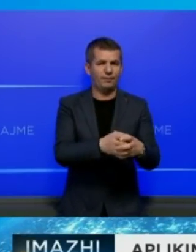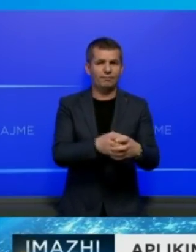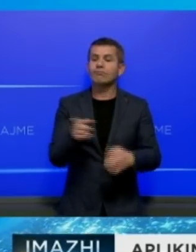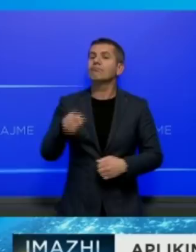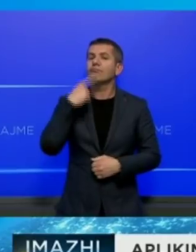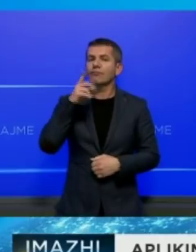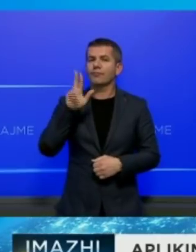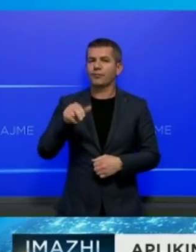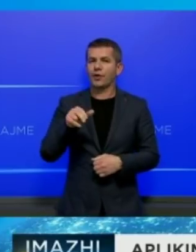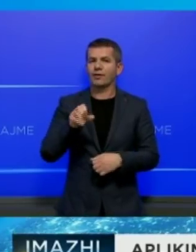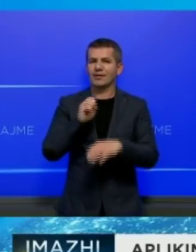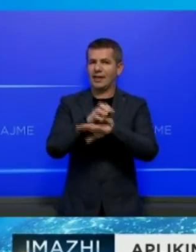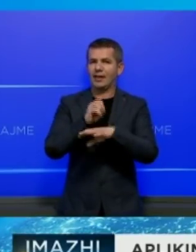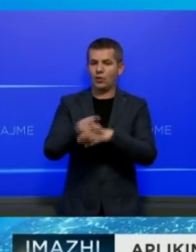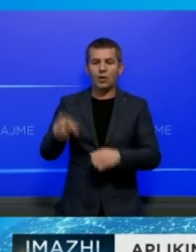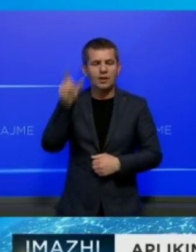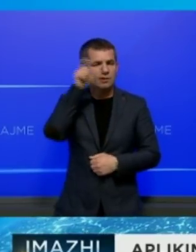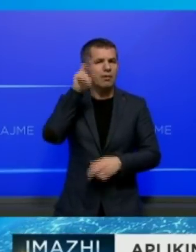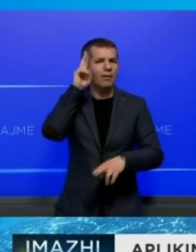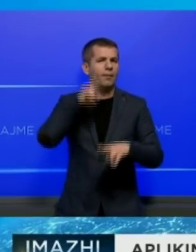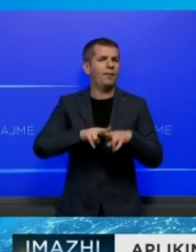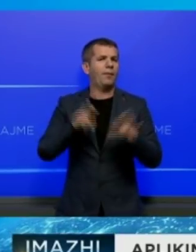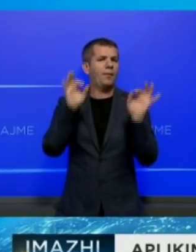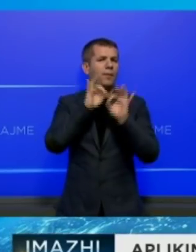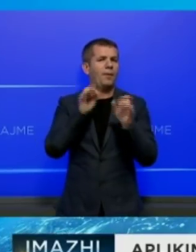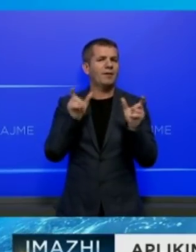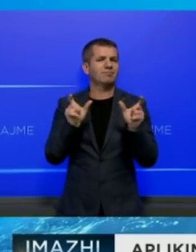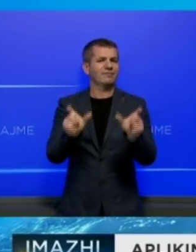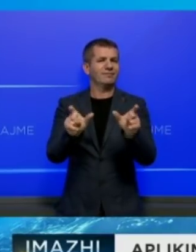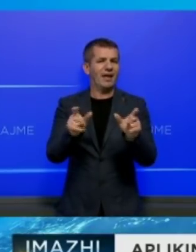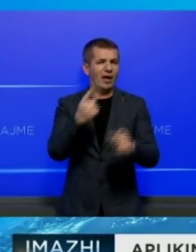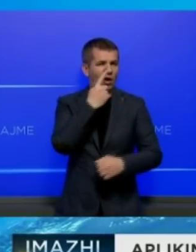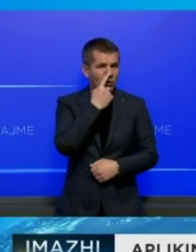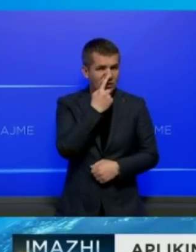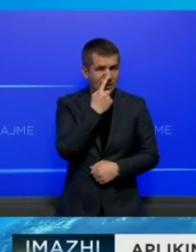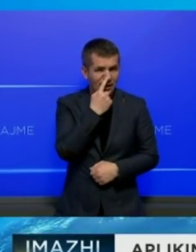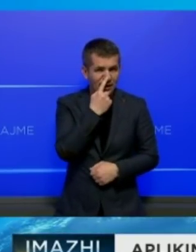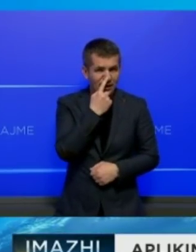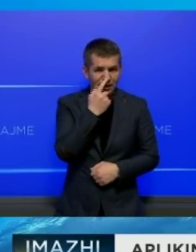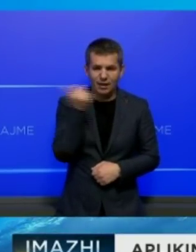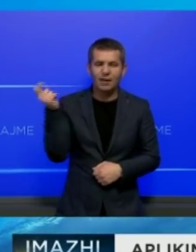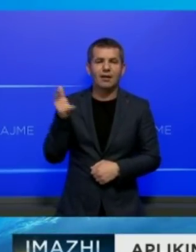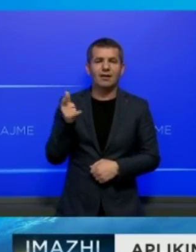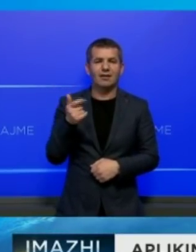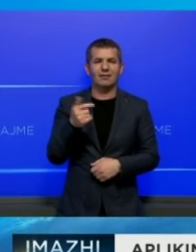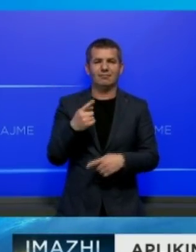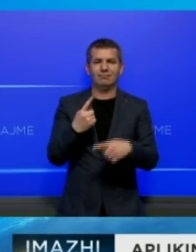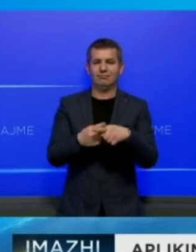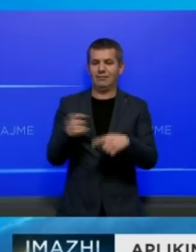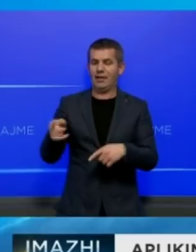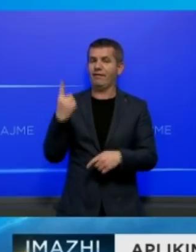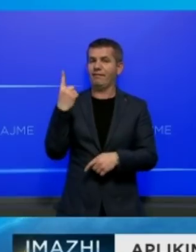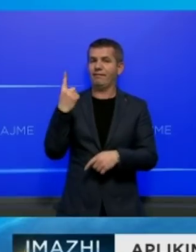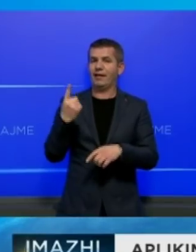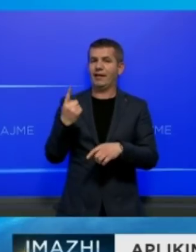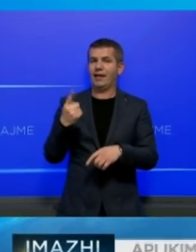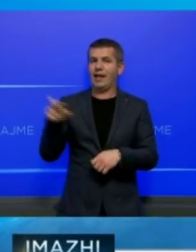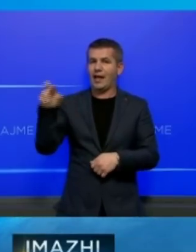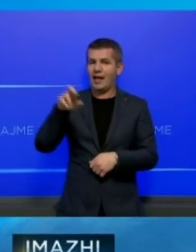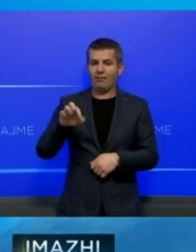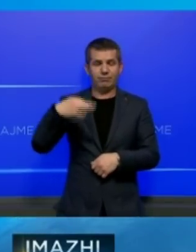ka kritikuar Serbinë që nuk ka vendosur sanksione ndaj Rusisë për pushtimin e Ukrainës si vendi i vetëm në Evropë